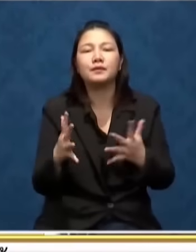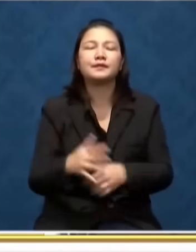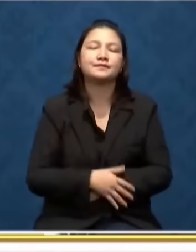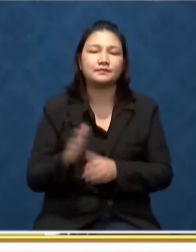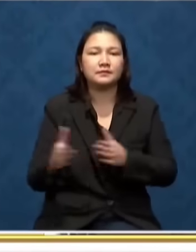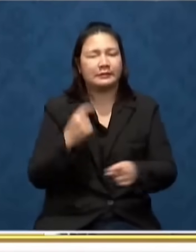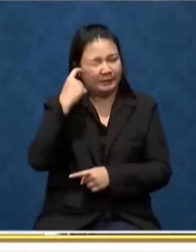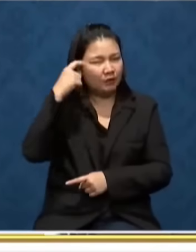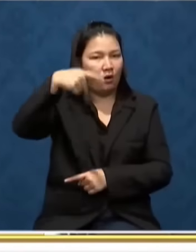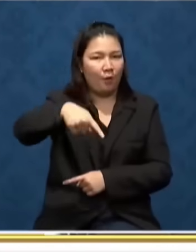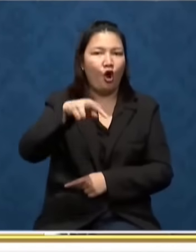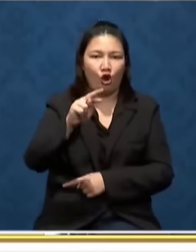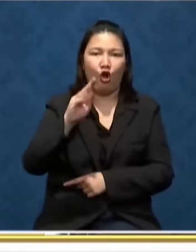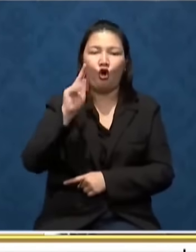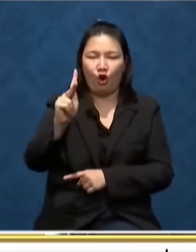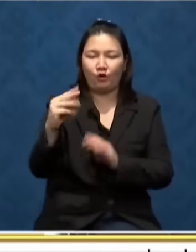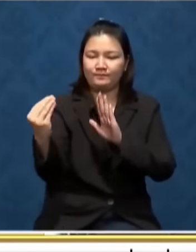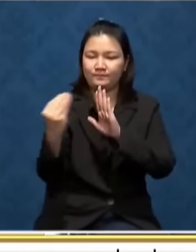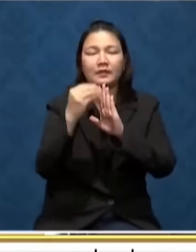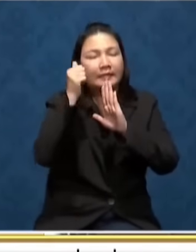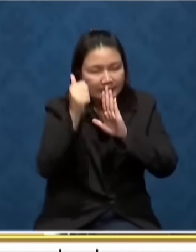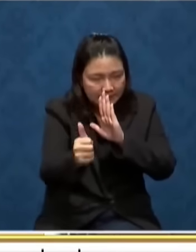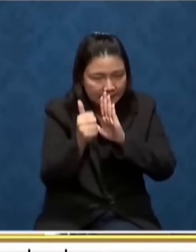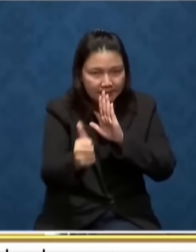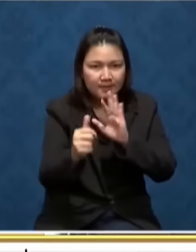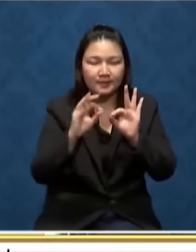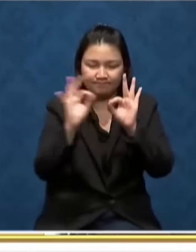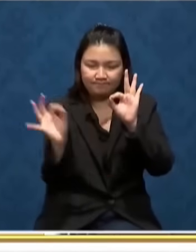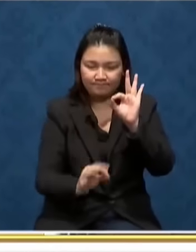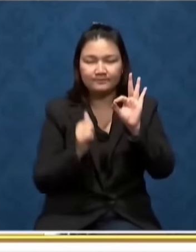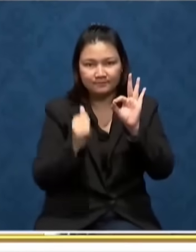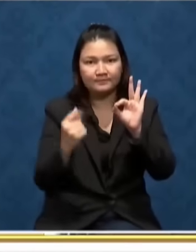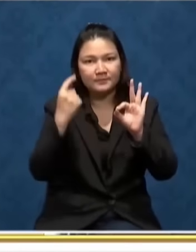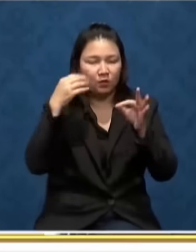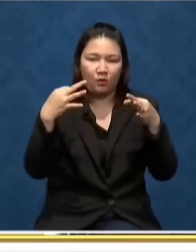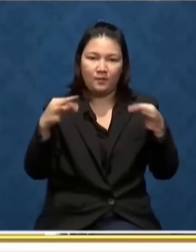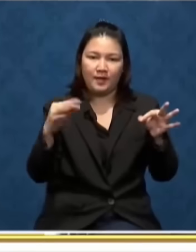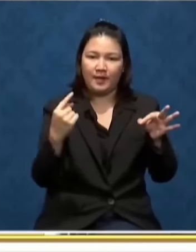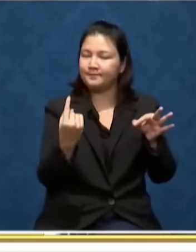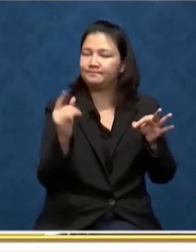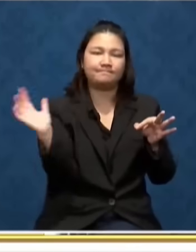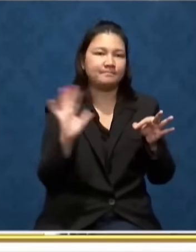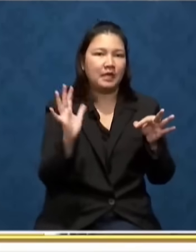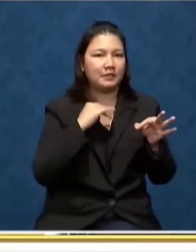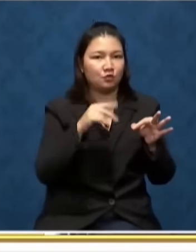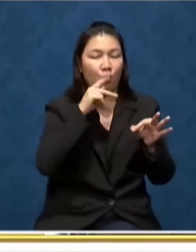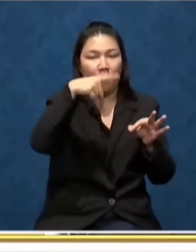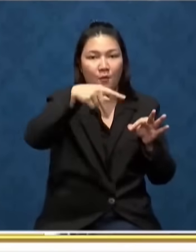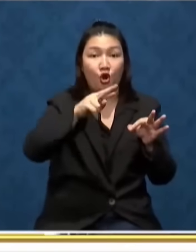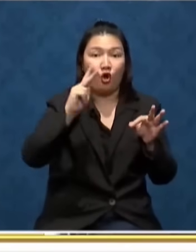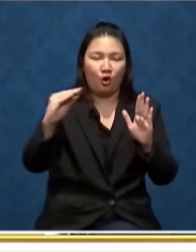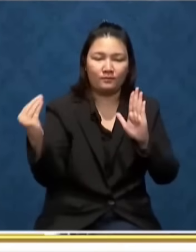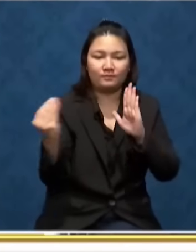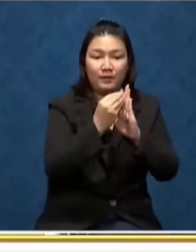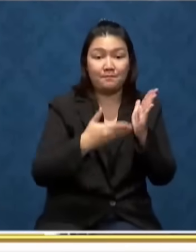นี้แล้วหวังว่าจะเป็นอย่างยิ่งว่าพระราชกำหนดนี้จะไม่ได้เป็นเพียงแค่กระดาษแต่หวังว่ามันจะมีการสนับสนุนงบ